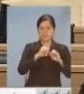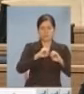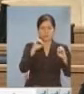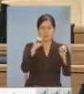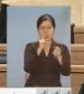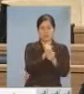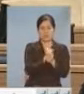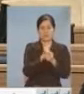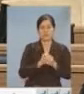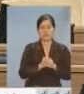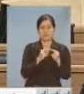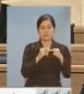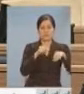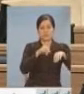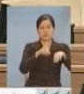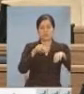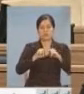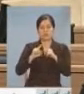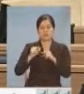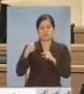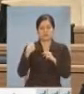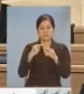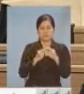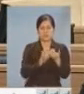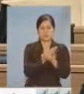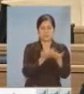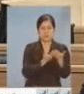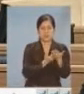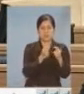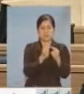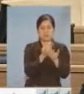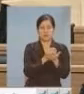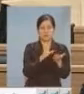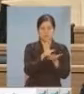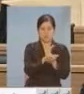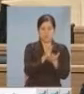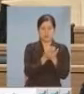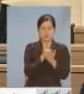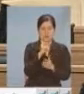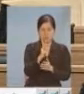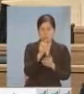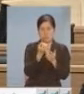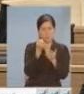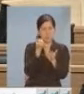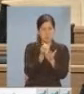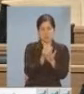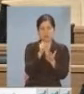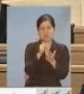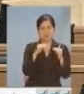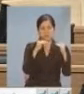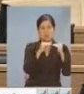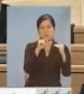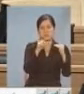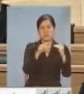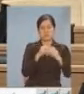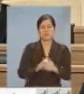ภาใดๆเลยของประเทศไทยที่จะพิจารณางบประมาณงบกู้มากถึงขนาดนี้เมื่อกี้เนี่ยนะ